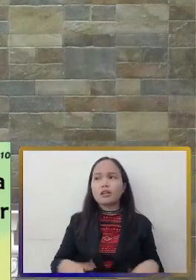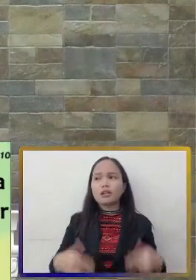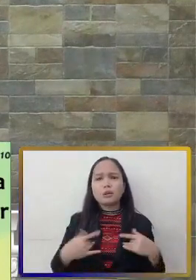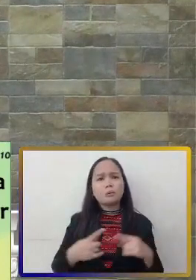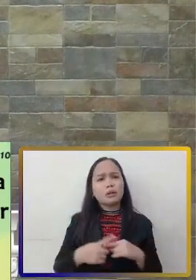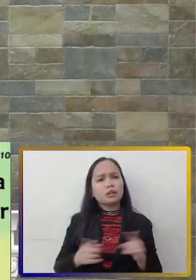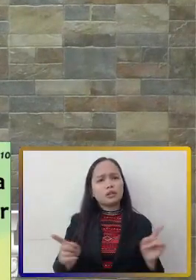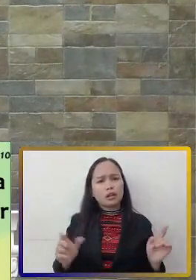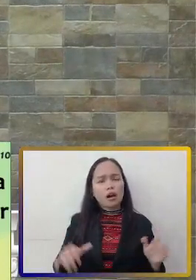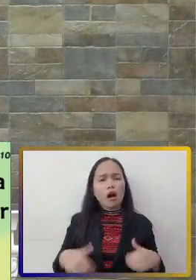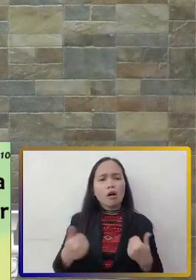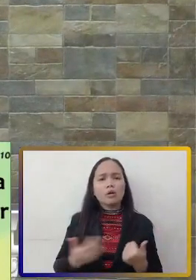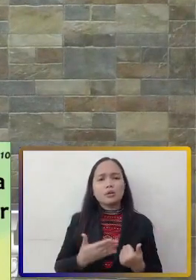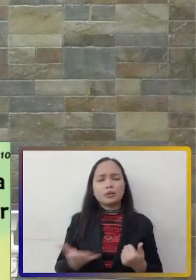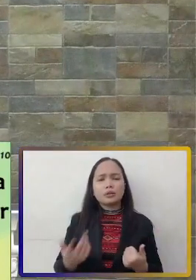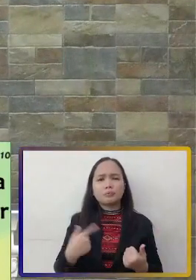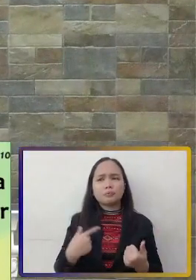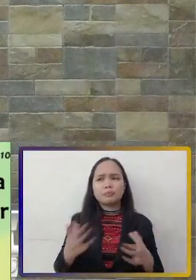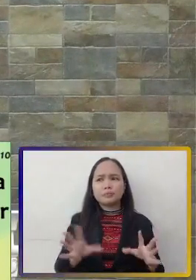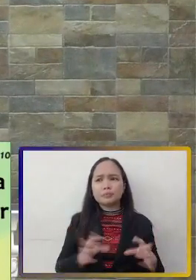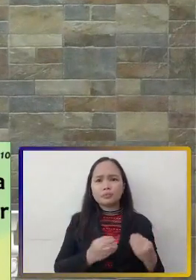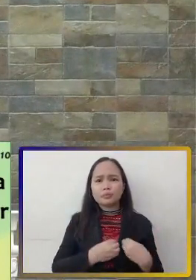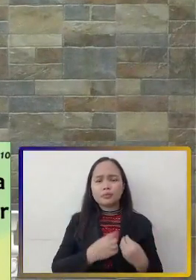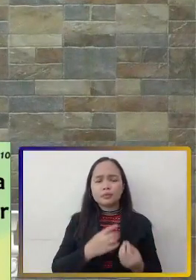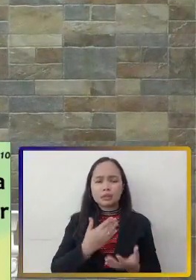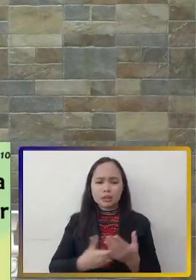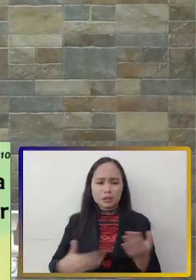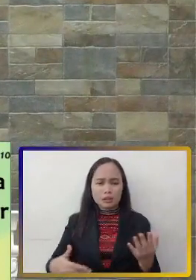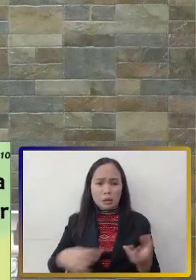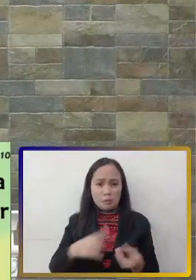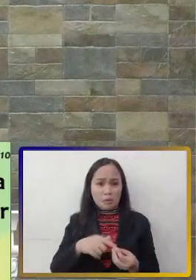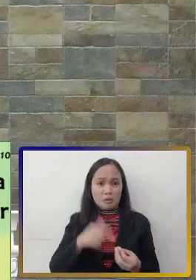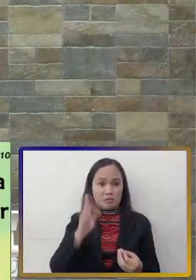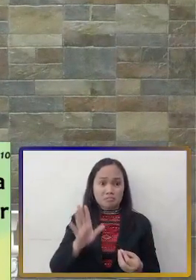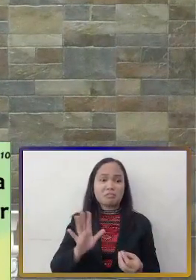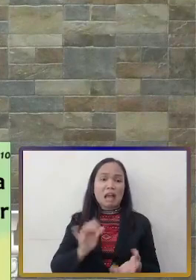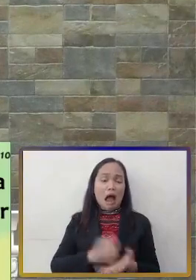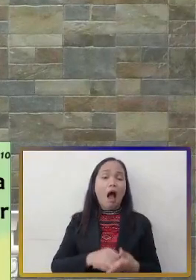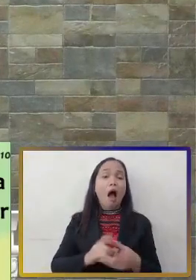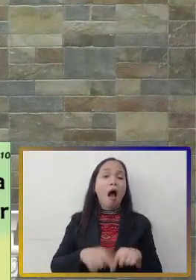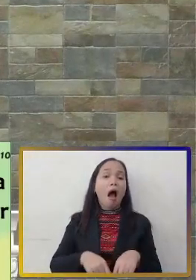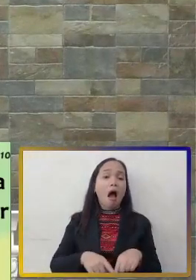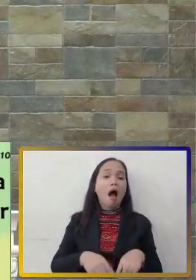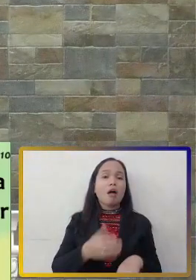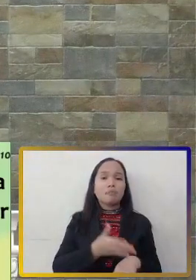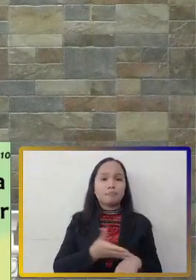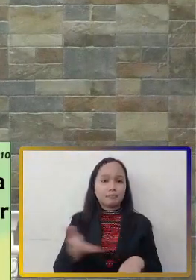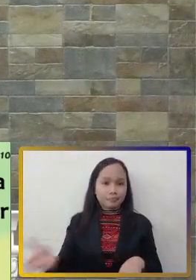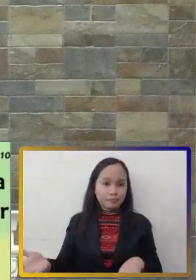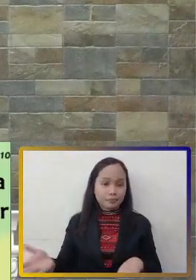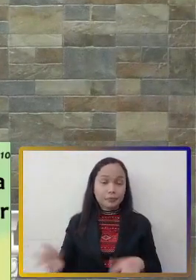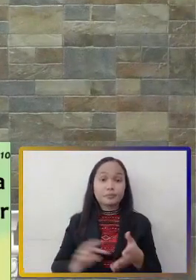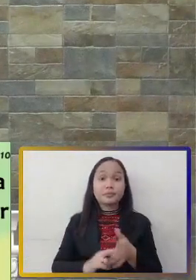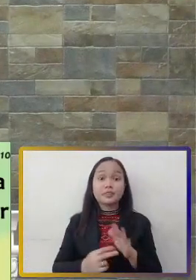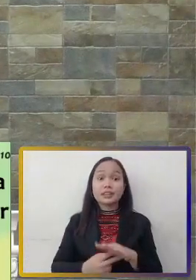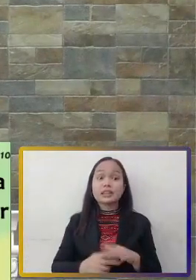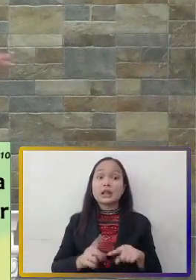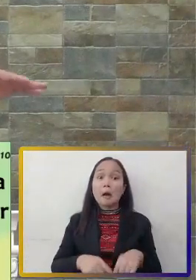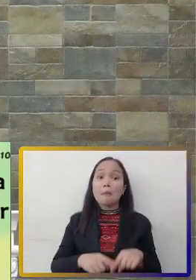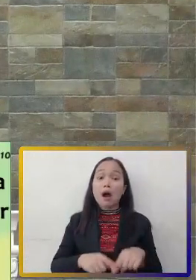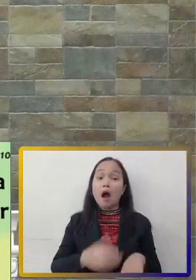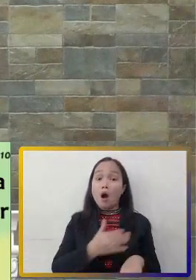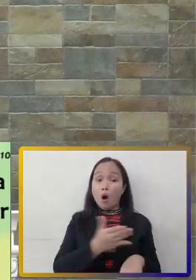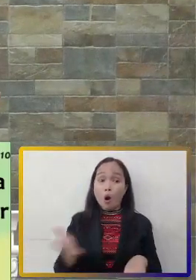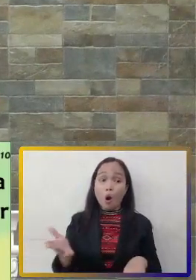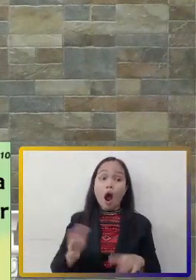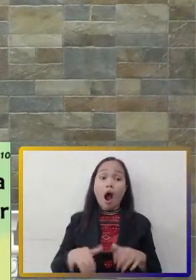itatanggapin yung sinabi ko sa inyo patungkol sa Diyos, nasa sa iyo yun. So nakadepende lahat sa iyo ang pagtayo